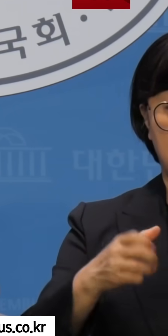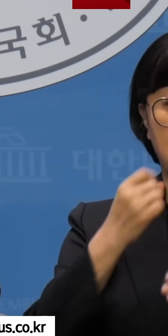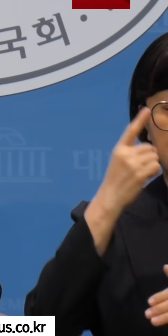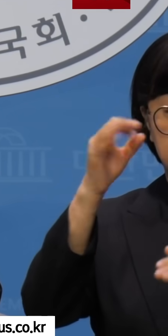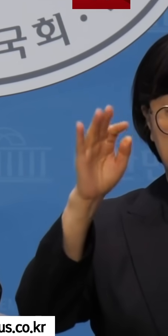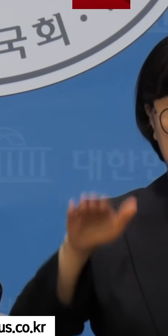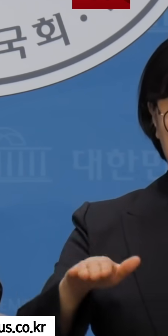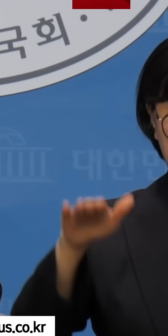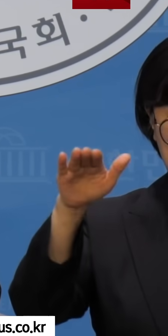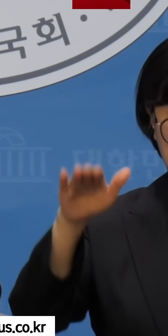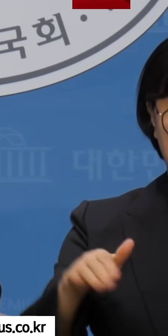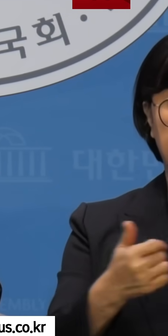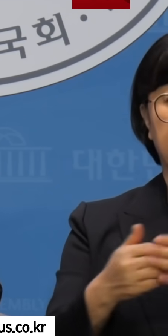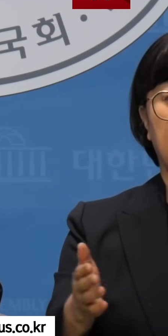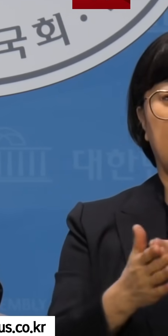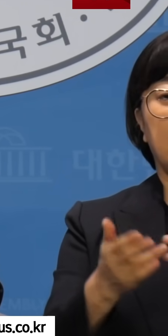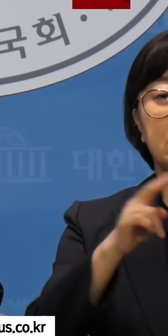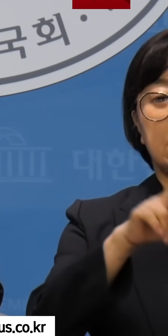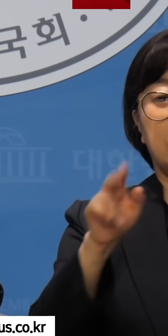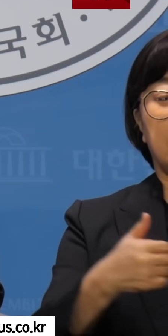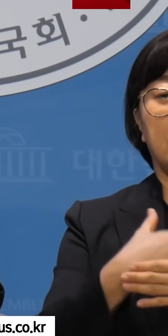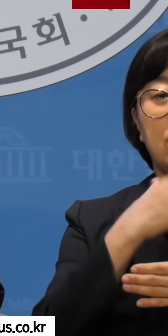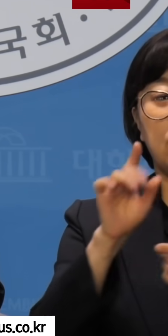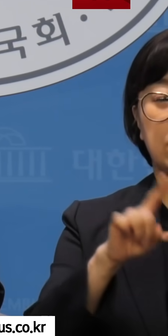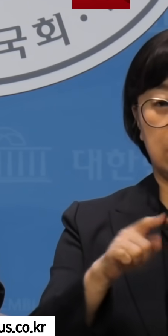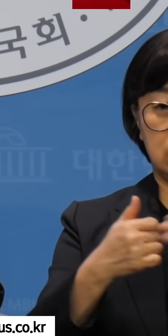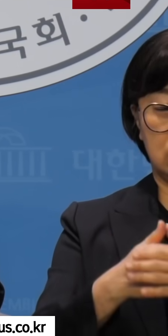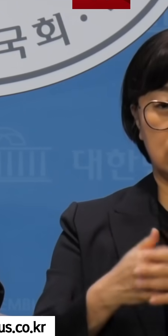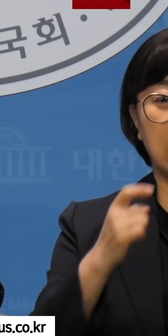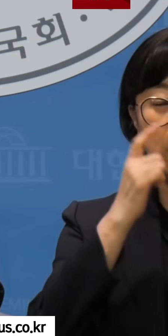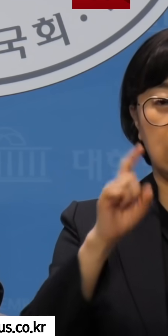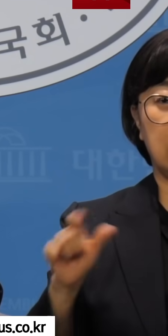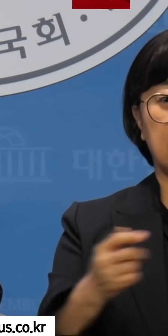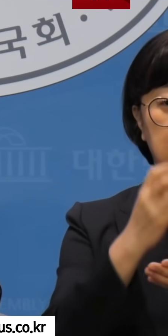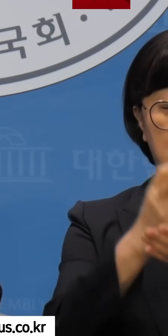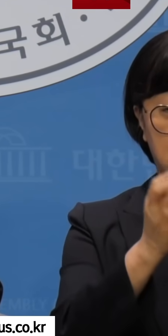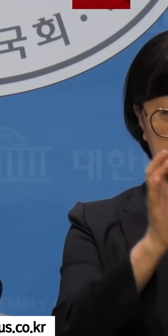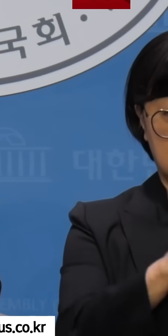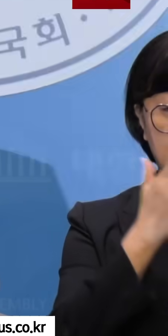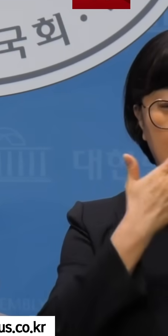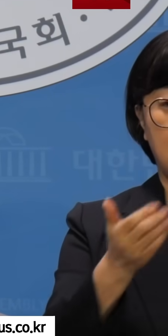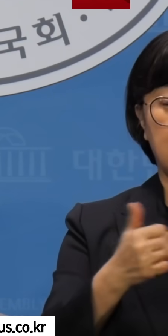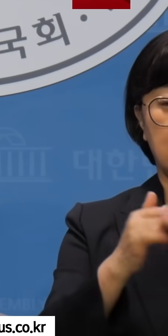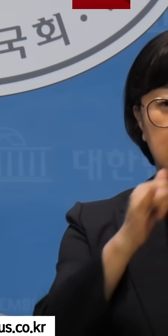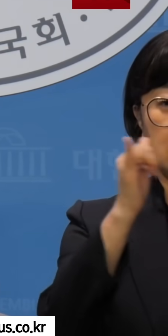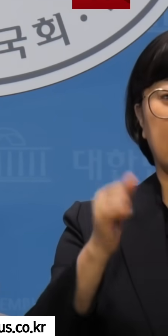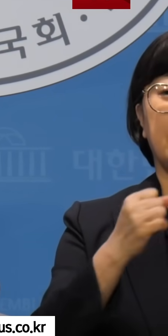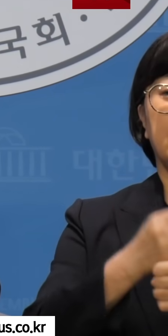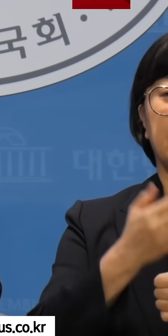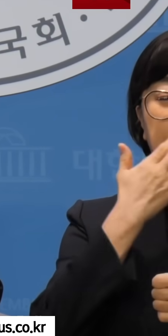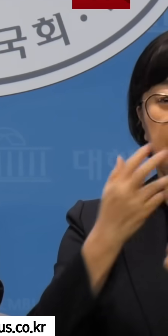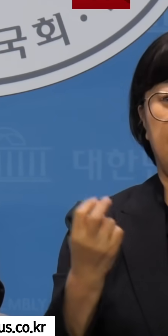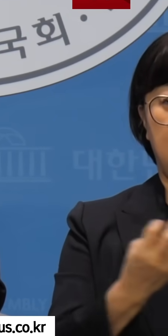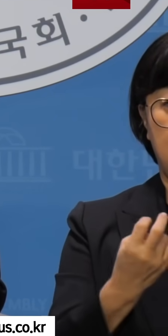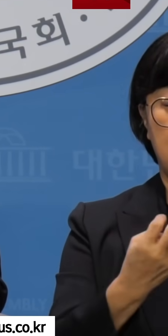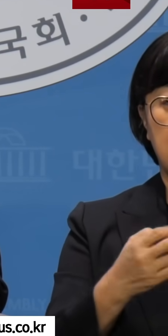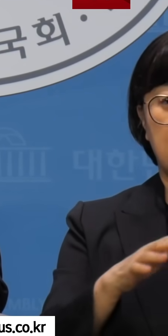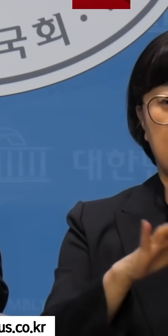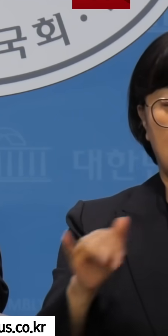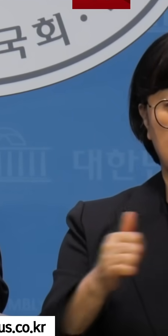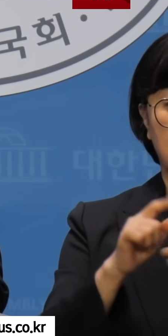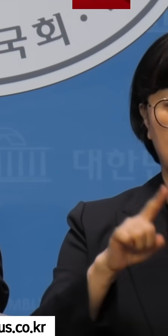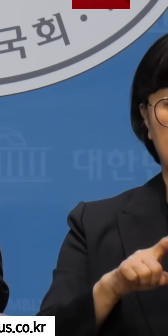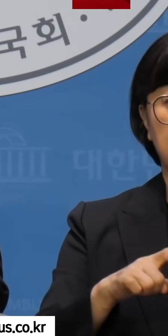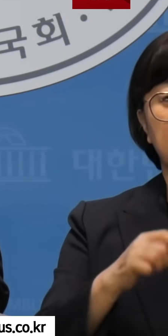줄일 것인가? 실업과 노후를 개인이 아닌 제도가 책임지는 사회안전망 사회 어떻게 만들 것인가? 가족 수에